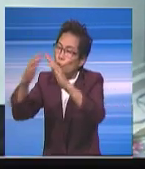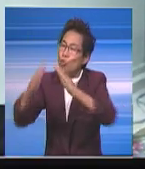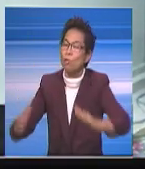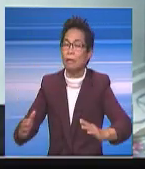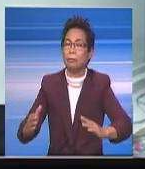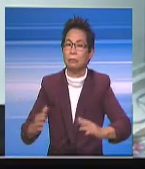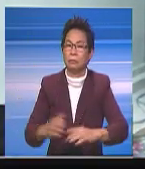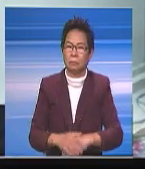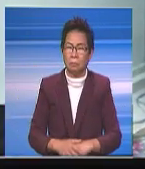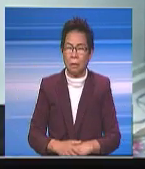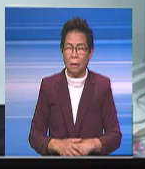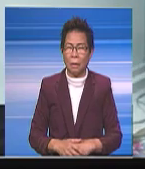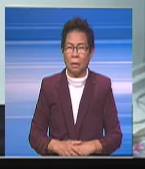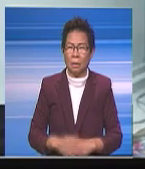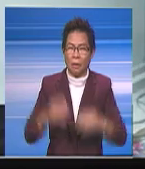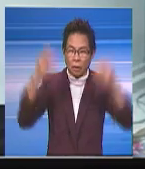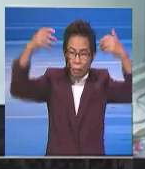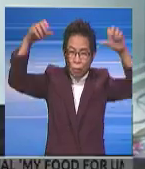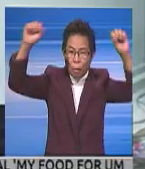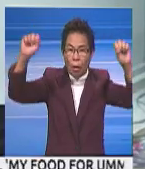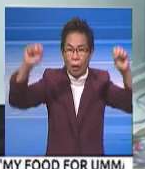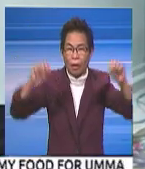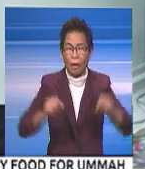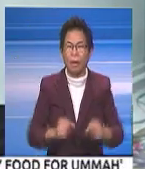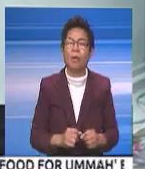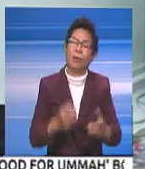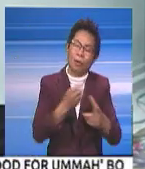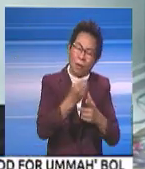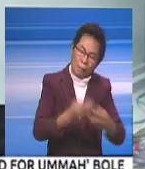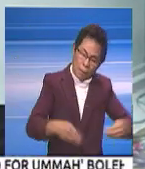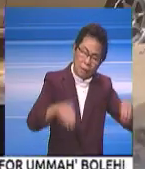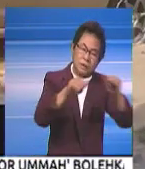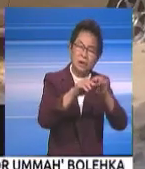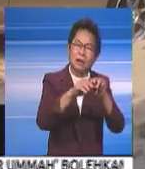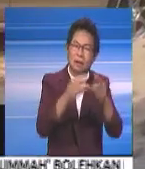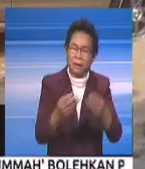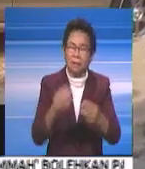Pengetua buat program di masjid, daripada masjid ke masjid setiap hari Jumaat.